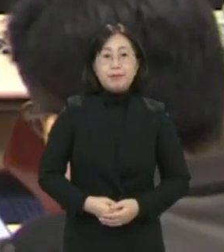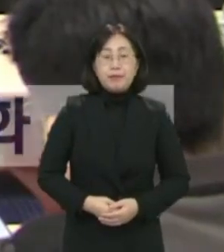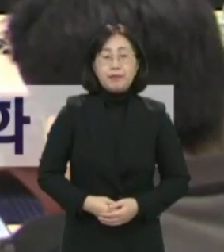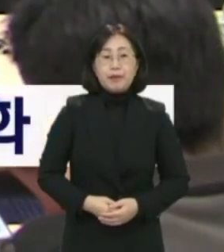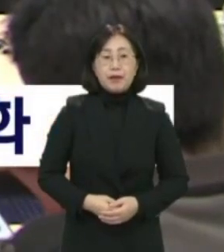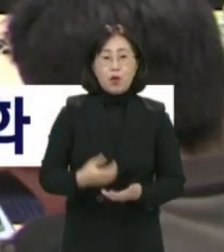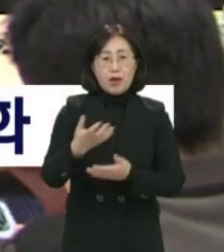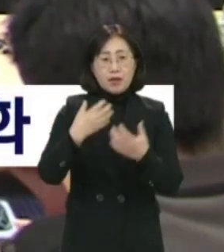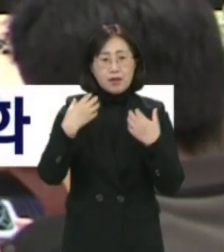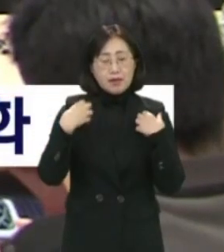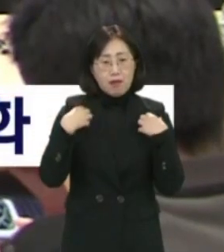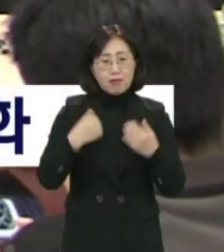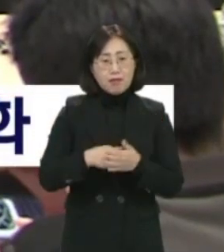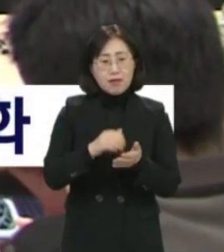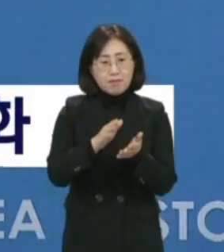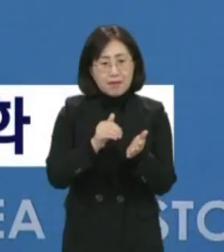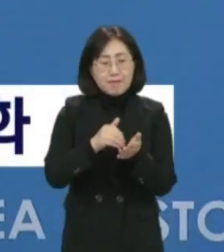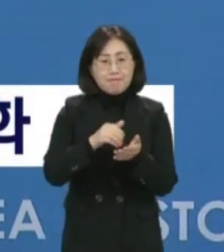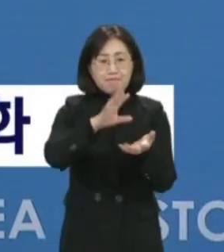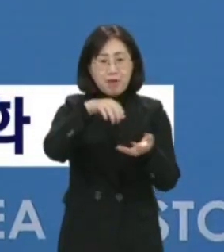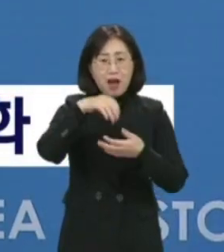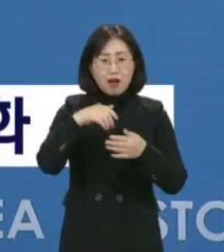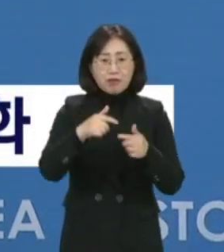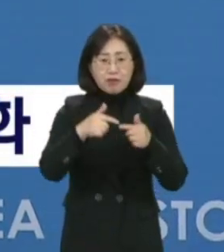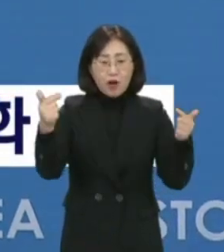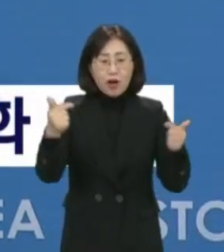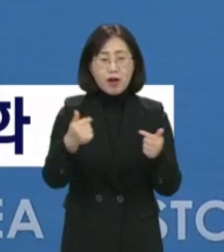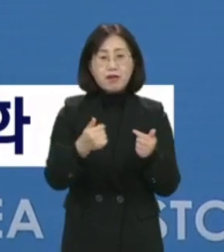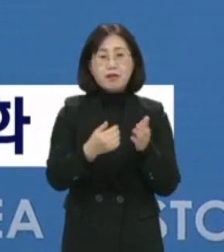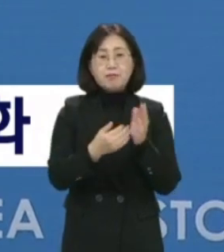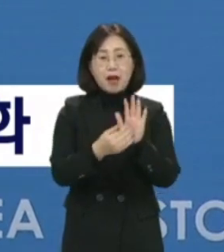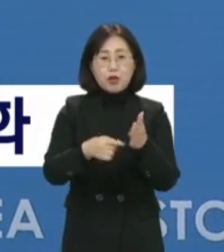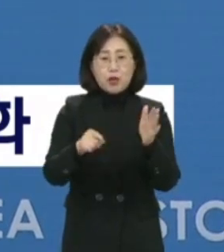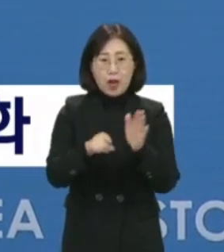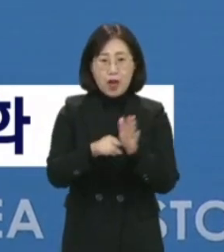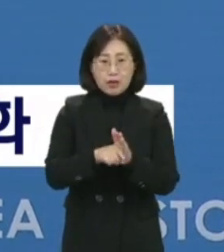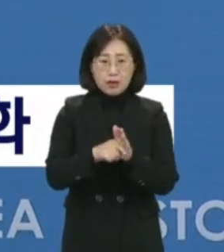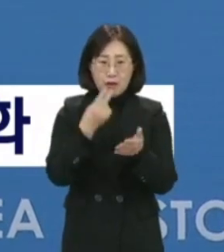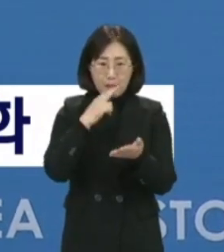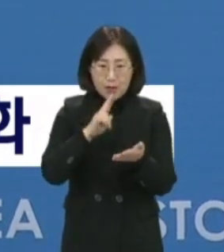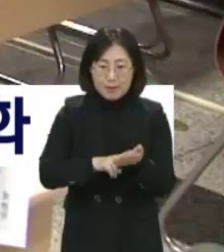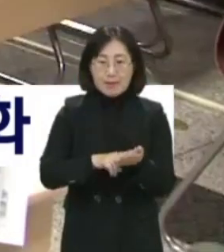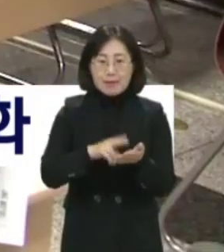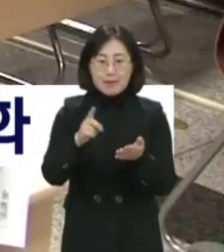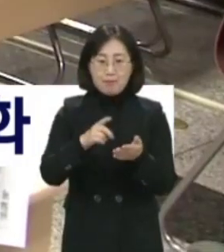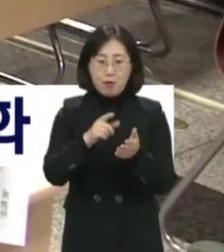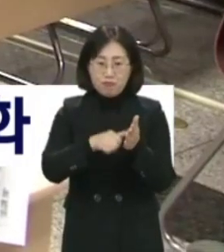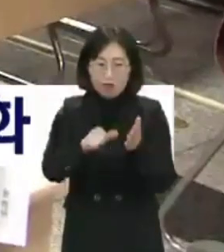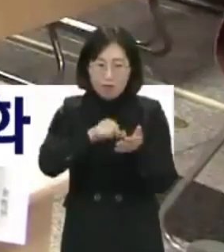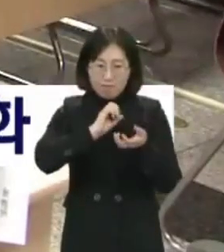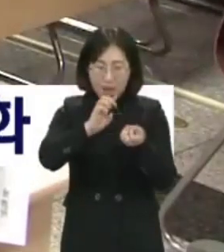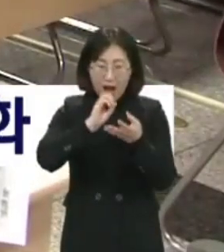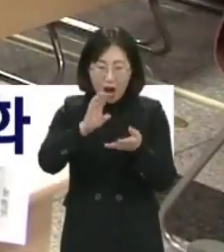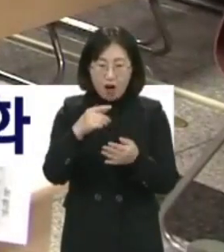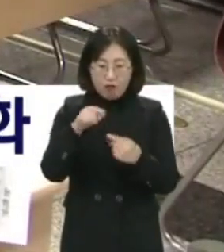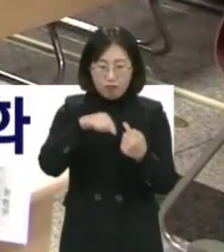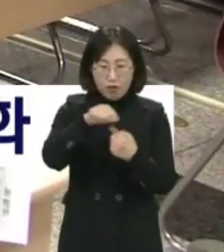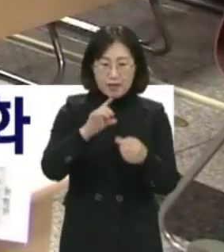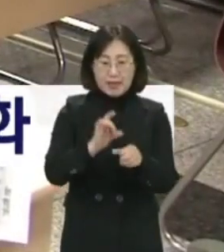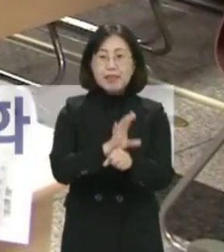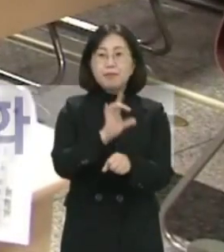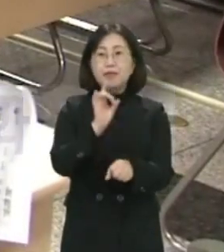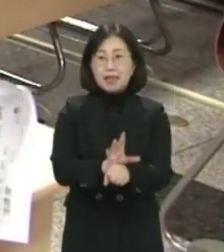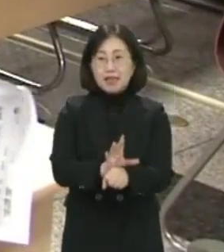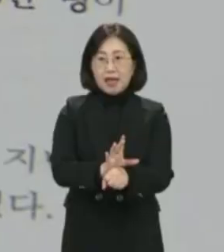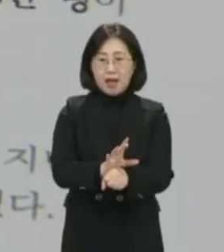관세청은 급증하는 마약 밀수를 차단하기 위해 국제 우편, 특송화물에 대한 정보 분석팀을 24시간 운영하는 한편